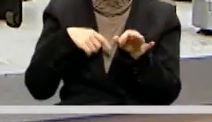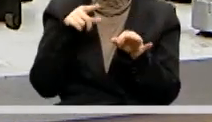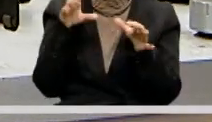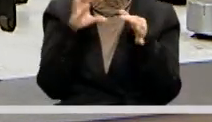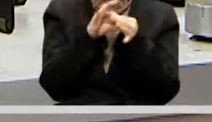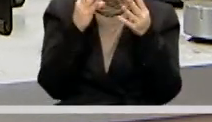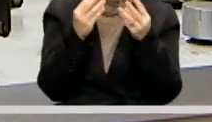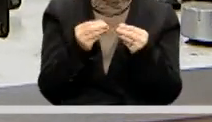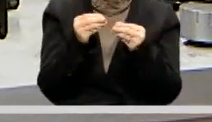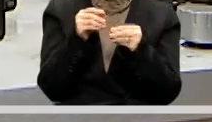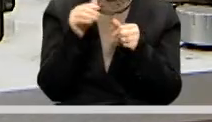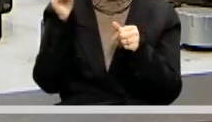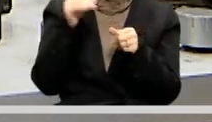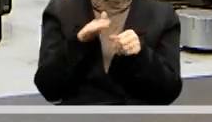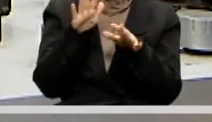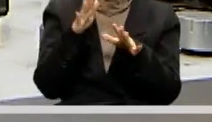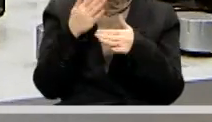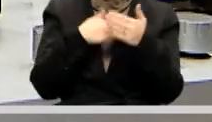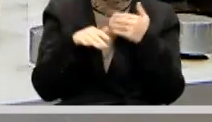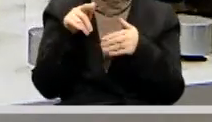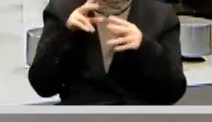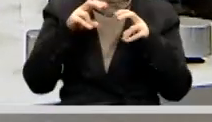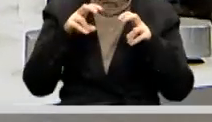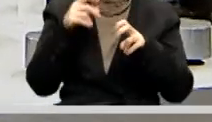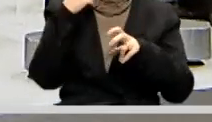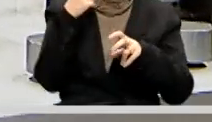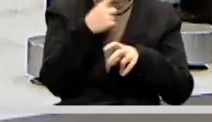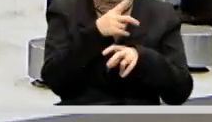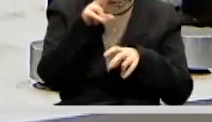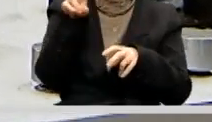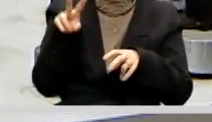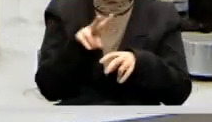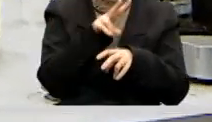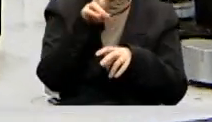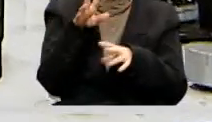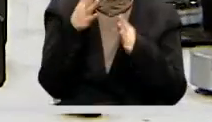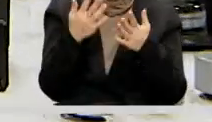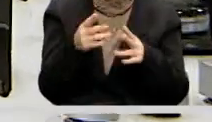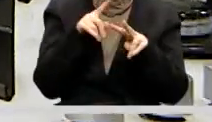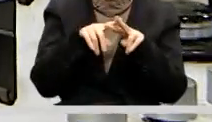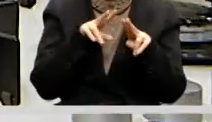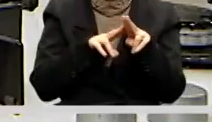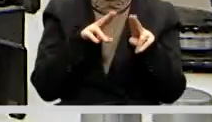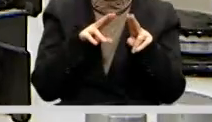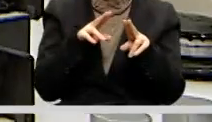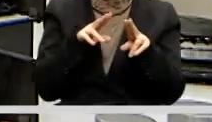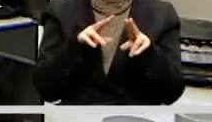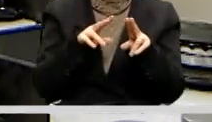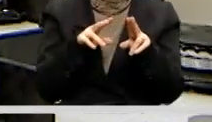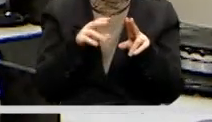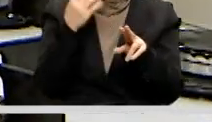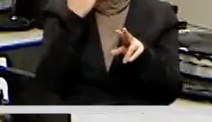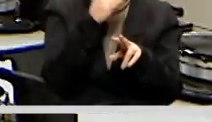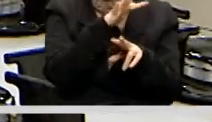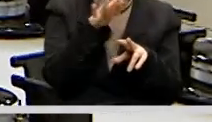size gelmeden önce birçok kaynak da taradım. Yapılan çalışmalar hep şunu göstermiş. Biz hep Akdeniz diyet modelini ve Akdeniz diyet modelinde yer alan